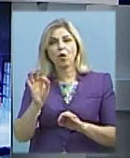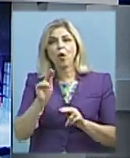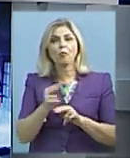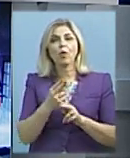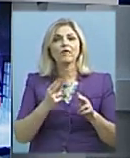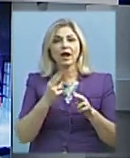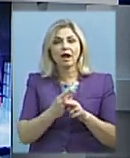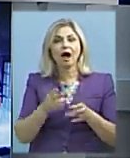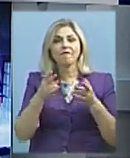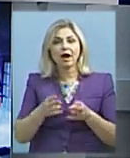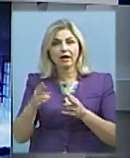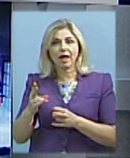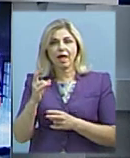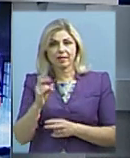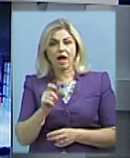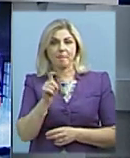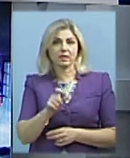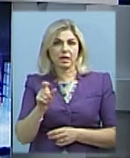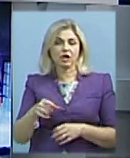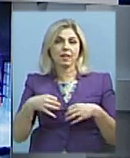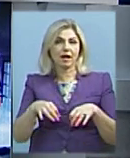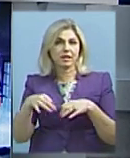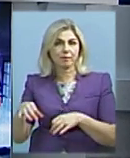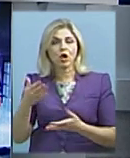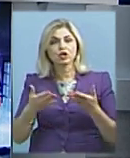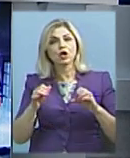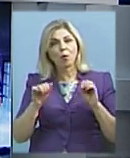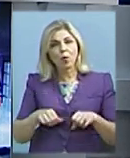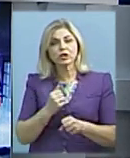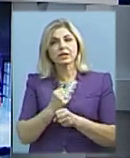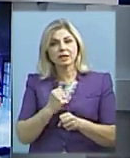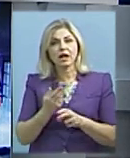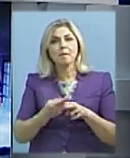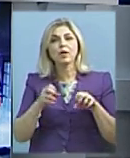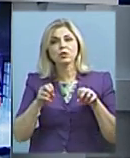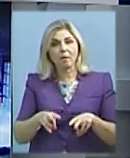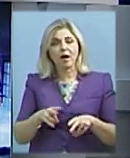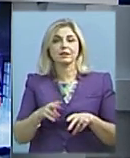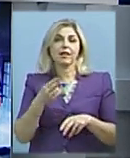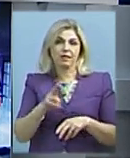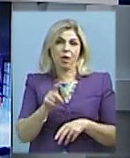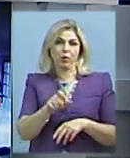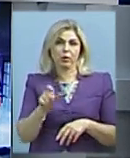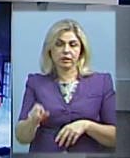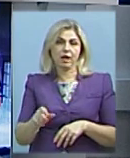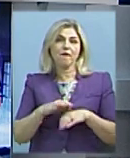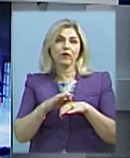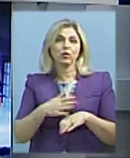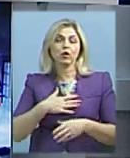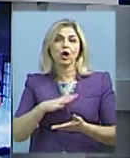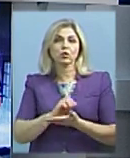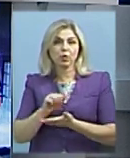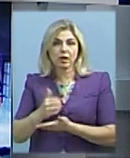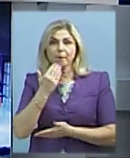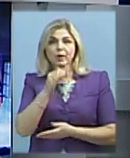на пасажирському транспорті. Чи можливо створити безпечні умови для перевезення пасажирів? Ведуча програми Анна Тарашевська дізнається